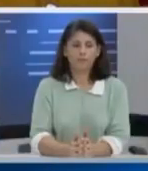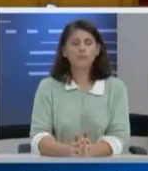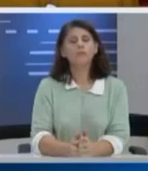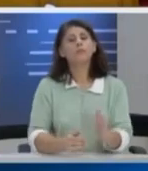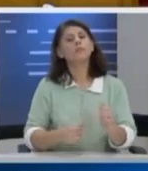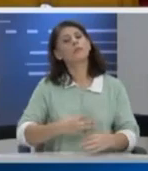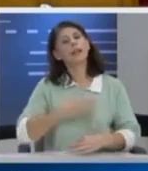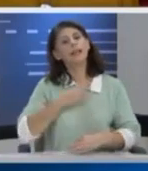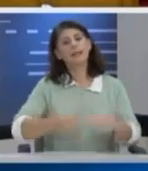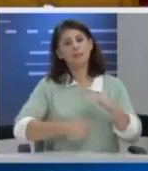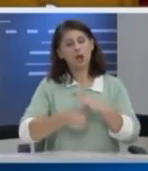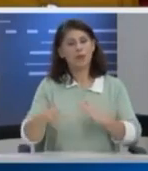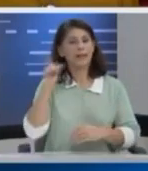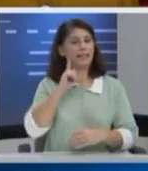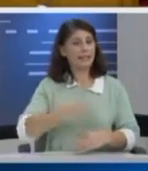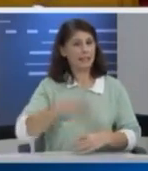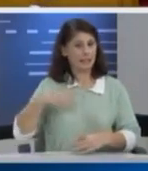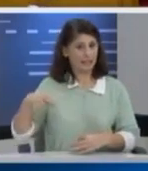Κύριε Πρόεδρε, κύριες και κύριοι συνάδελφοι,